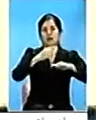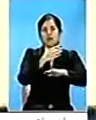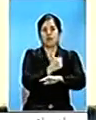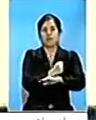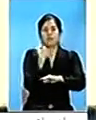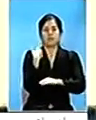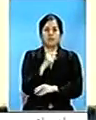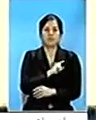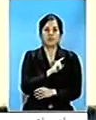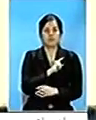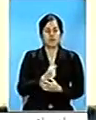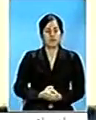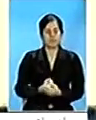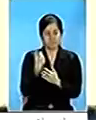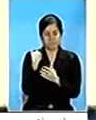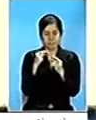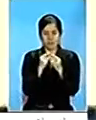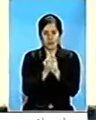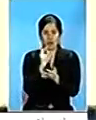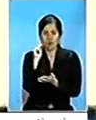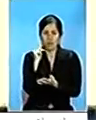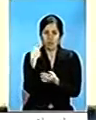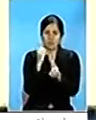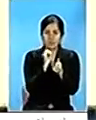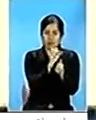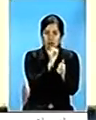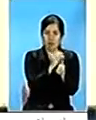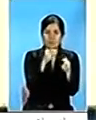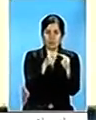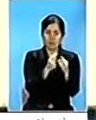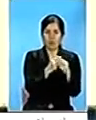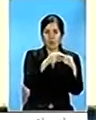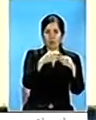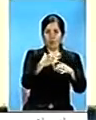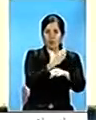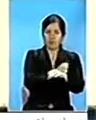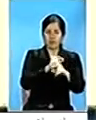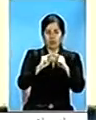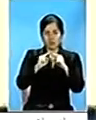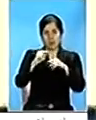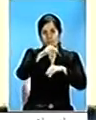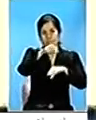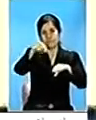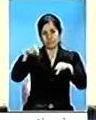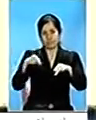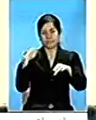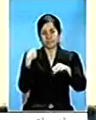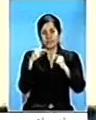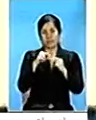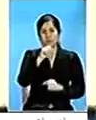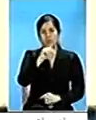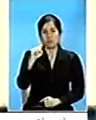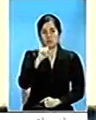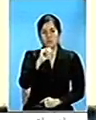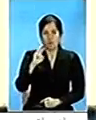ะให้ข้อมูลให้ความรู้ให้ทิศทางให้ทางเลือกกับบรรดาพรรคการเมืองแล้วก็สภาผู้แทนราษฎรแล้วก็วุฒิสภาในประเ